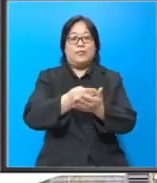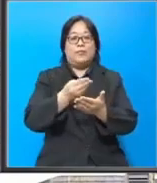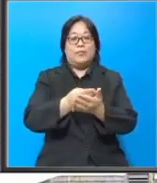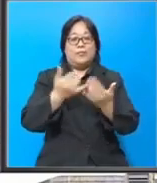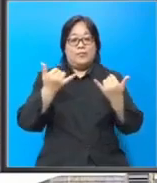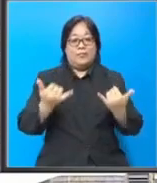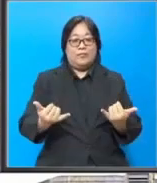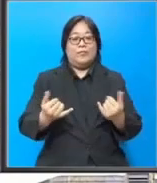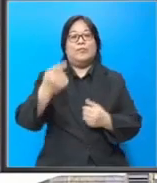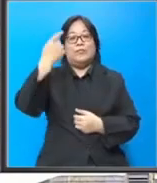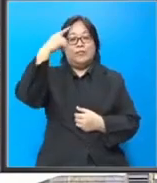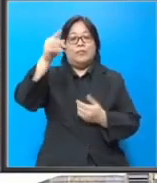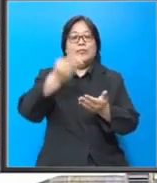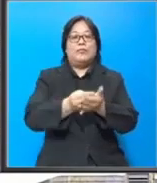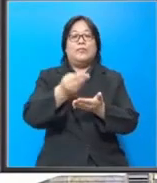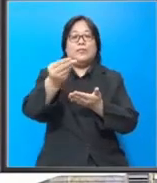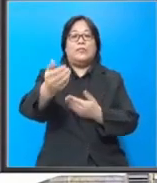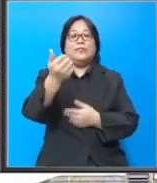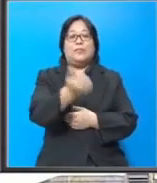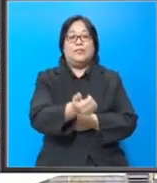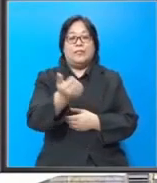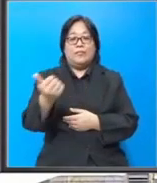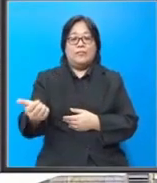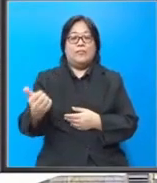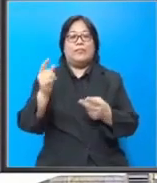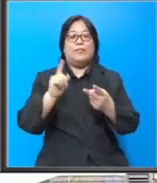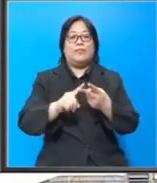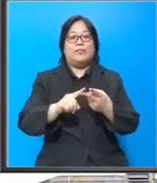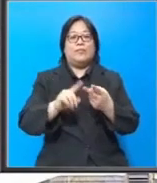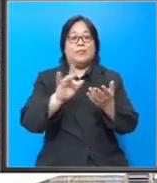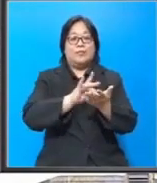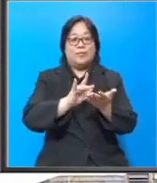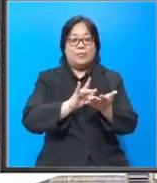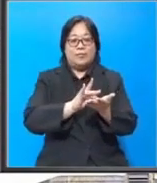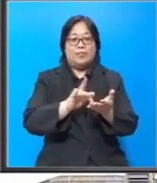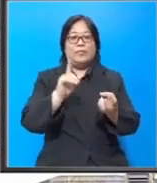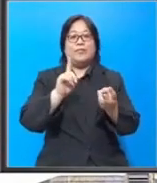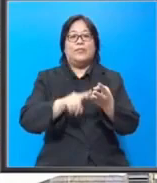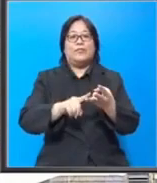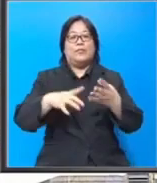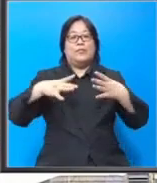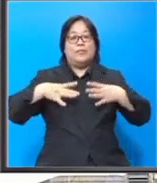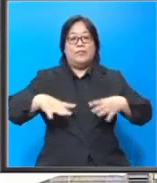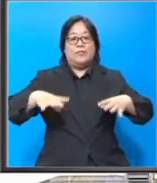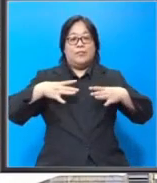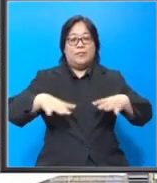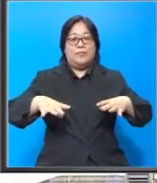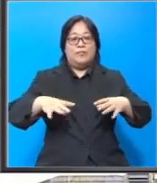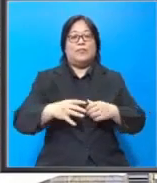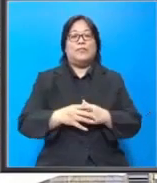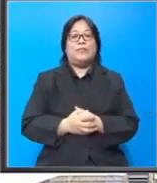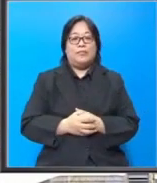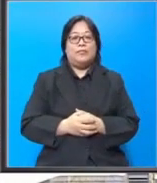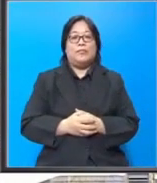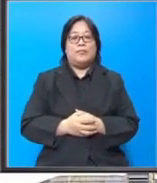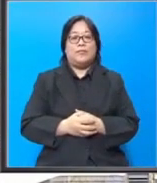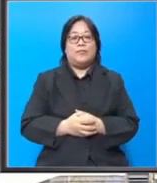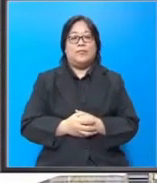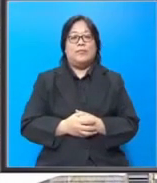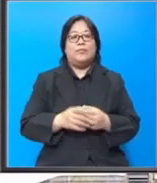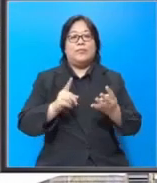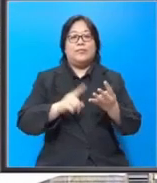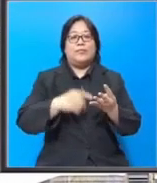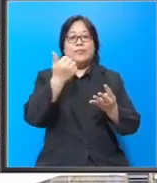Kementerian bagi pembelian palatan bakalan perubatan peperangan pakai habis atau consumables